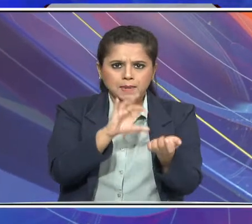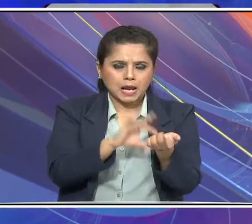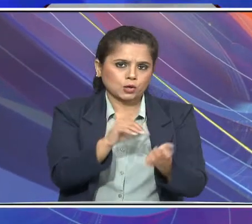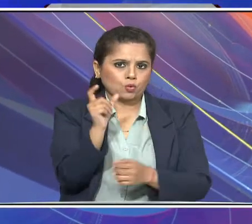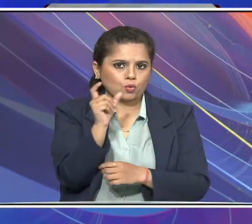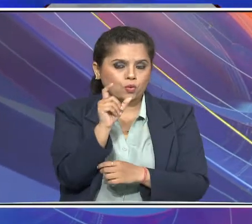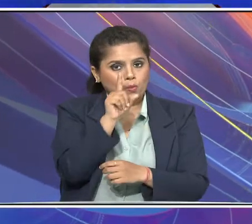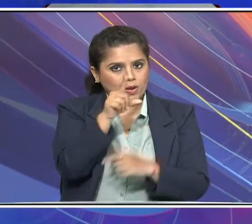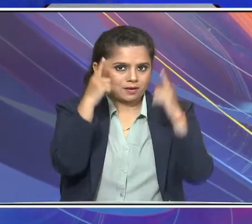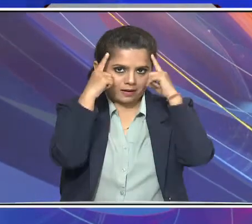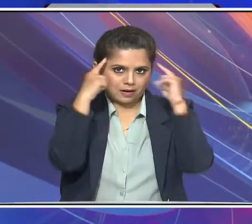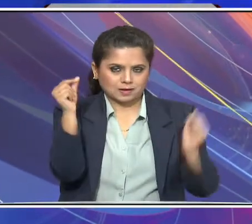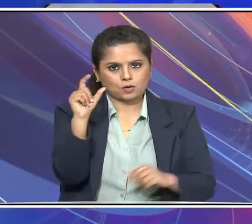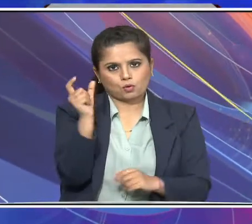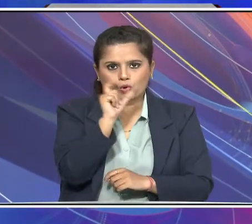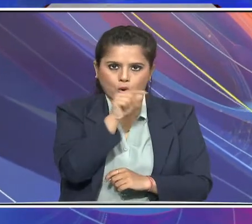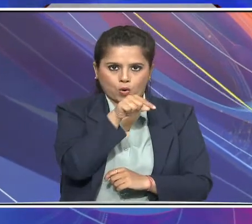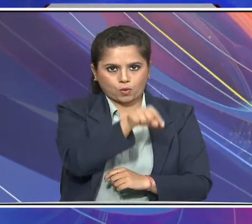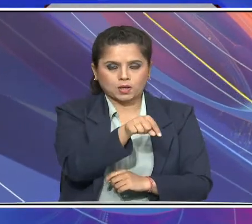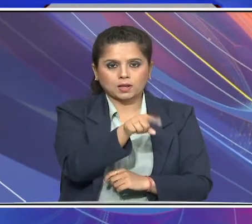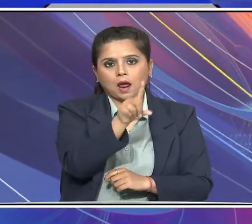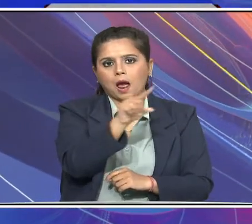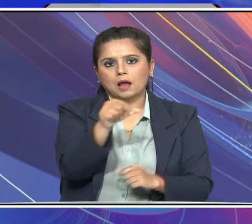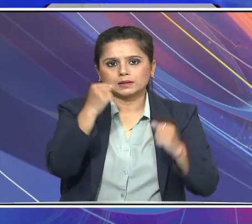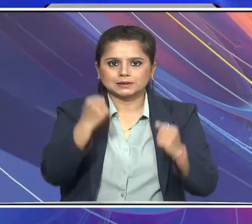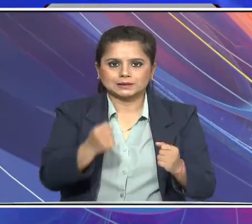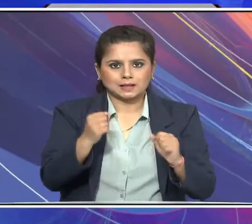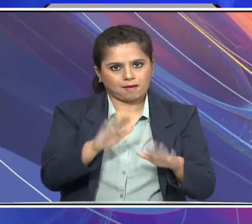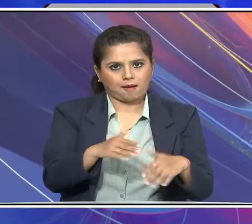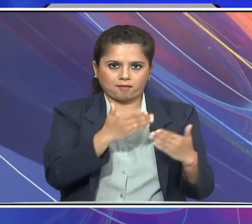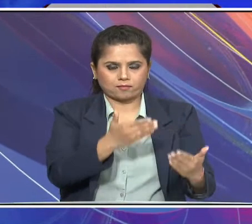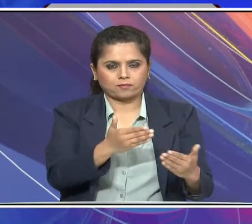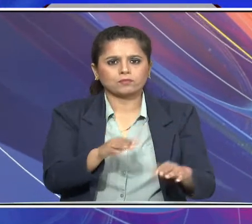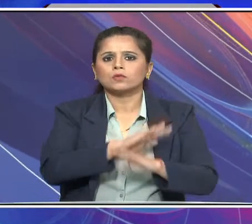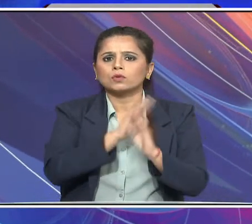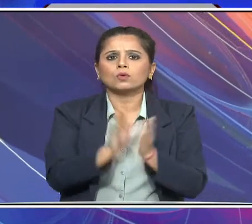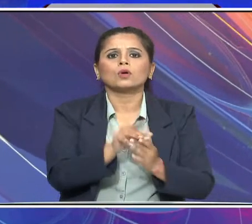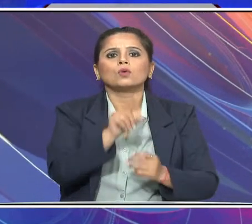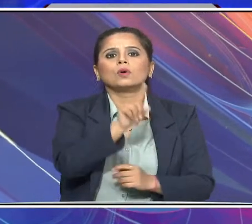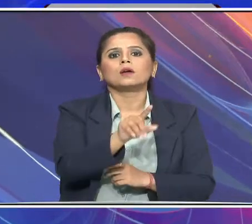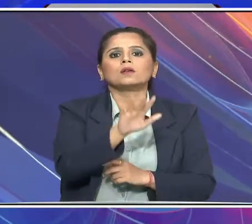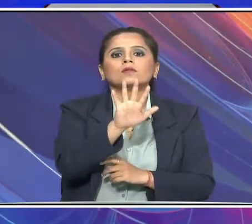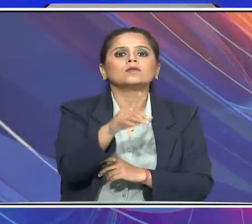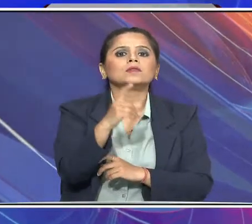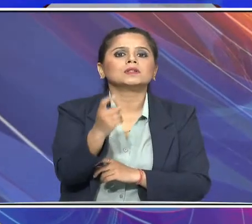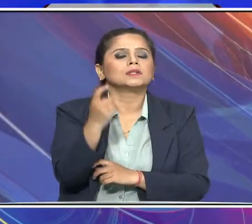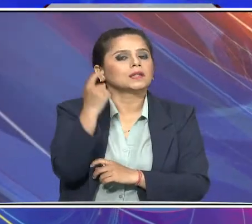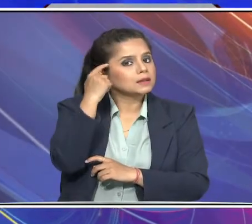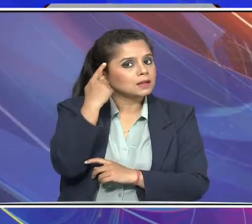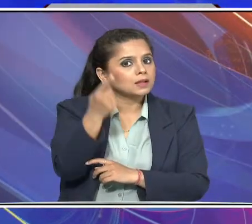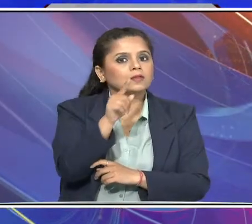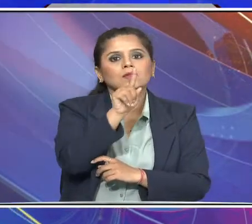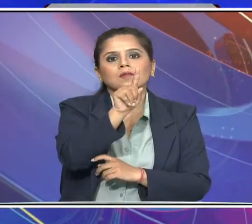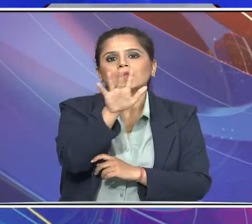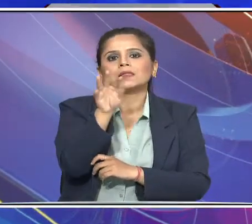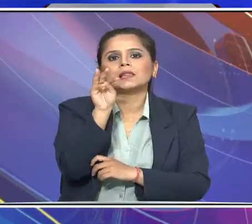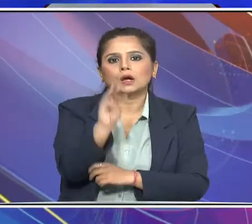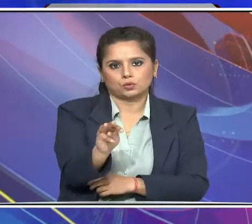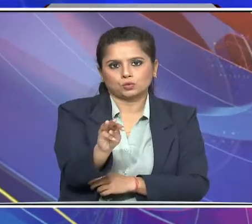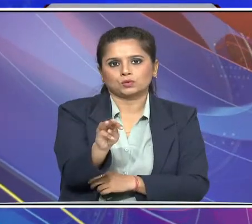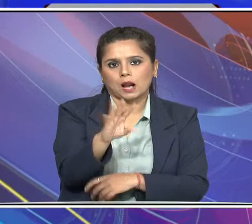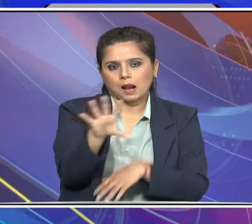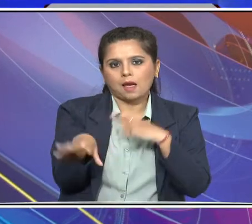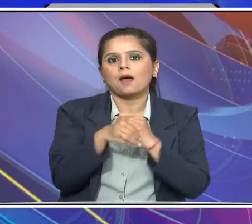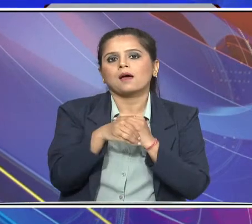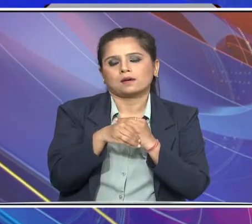नरसिंह कॉलेज में 100 सीट मिलेगी तो कल मिलकर 157 है तो 15000 सीट एड